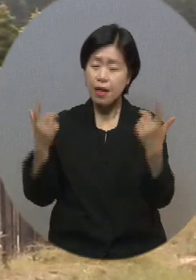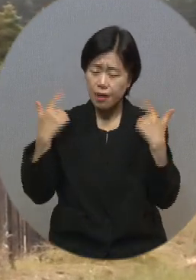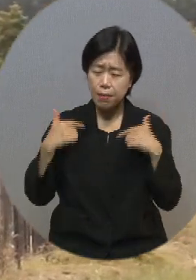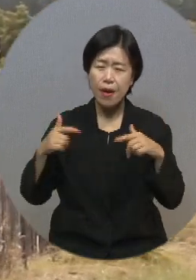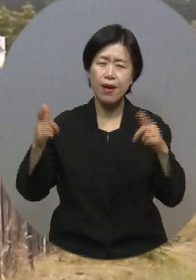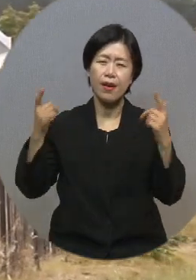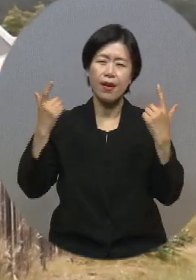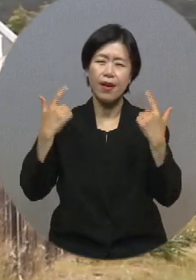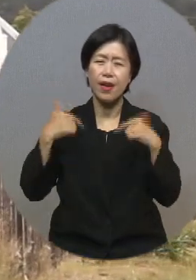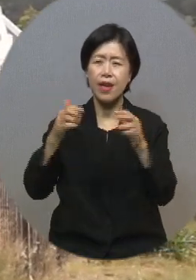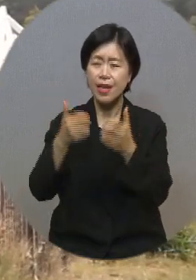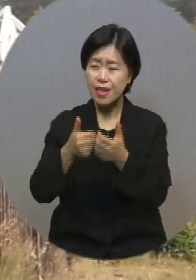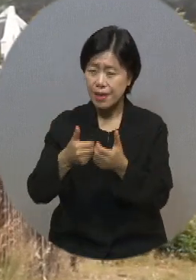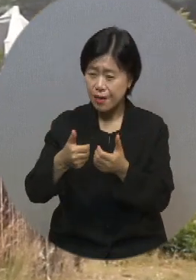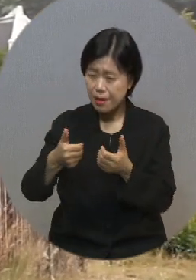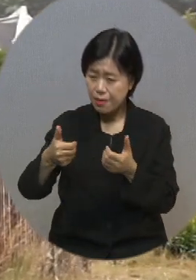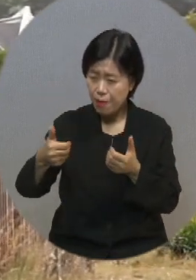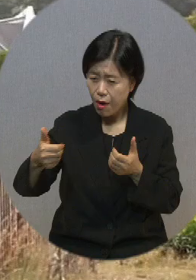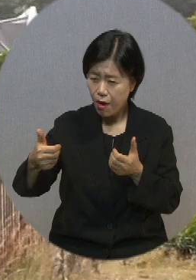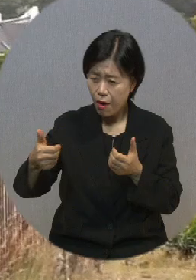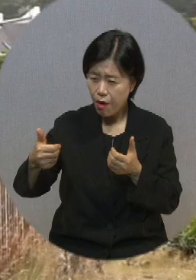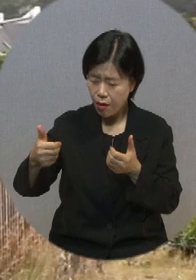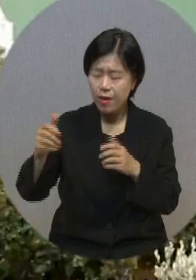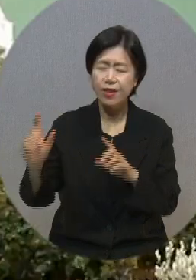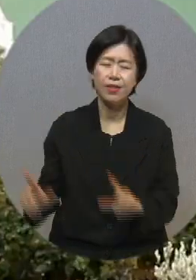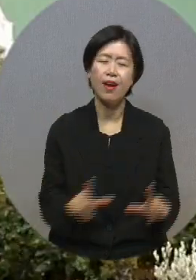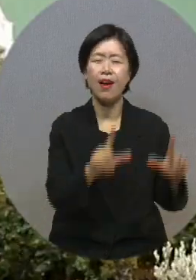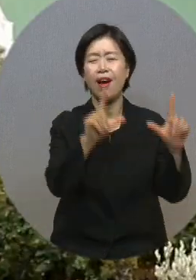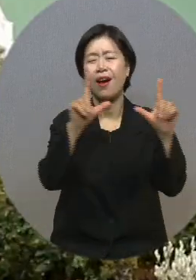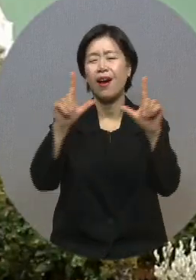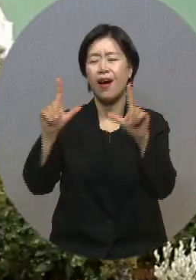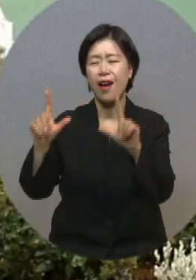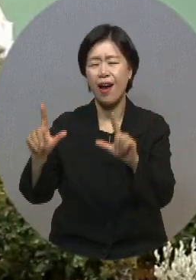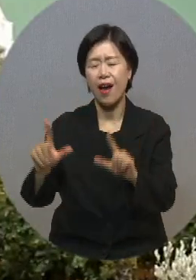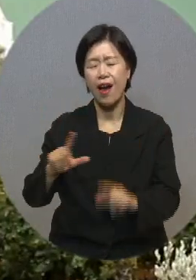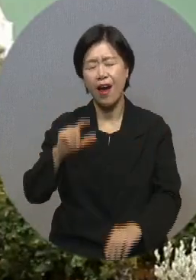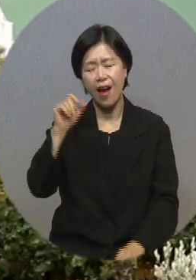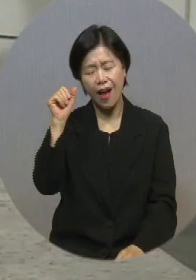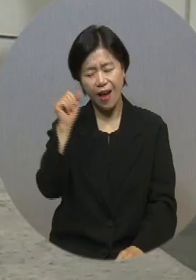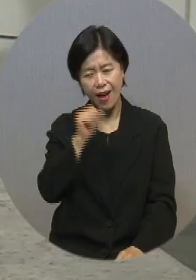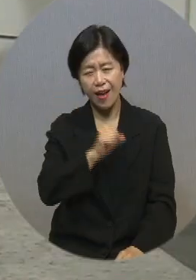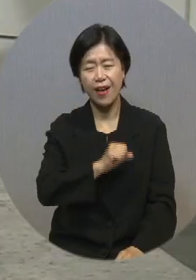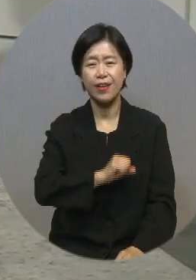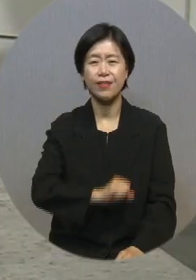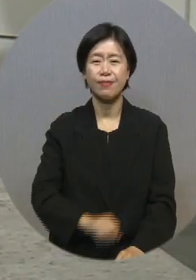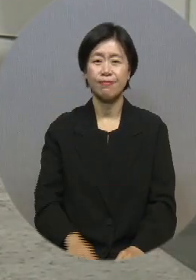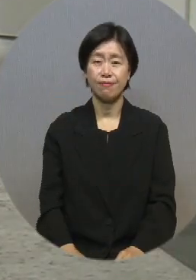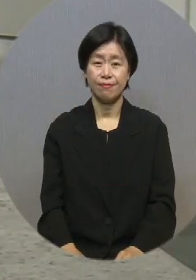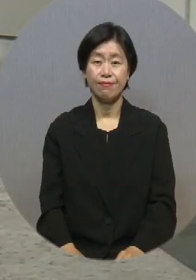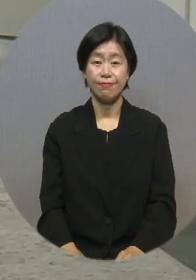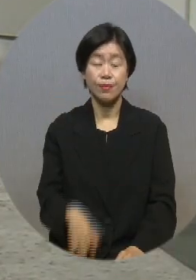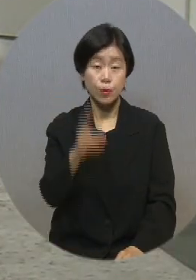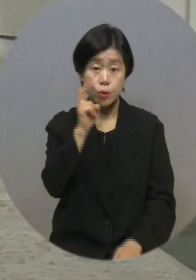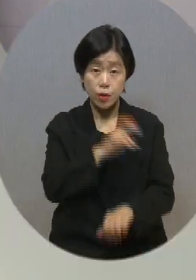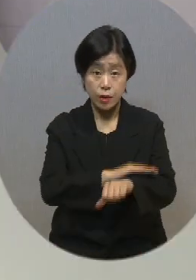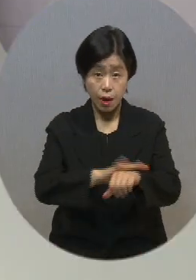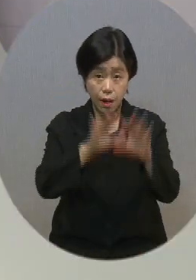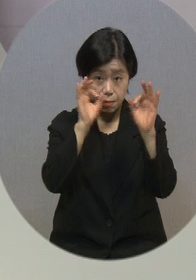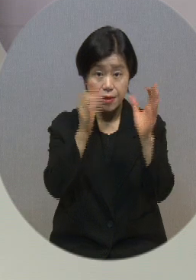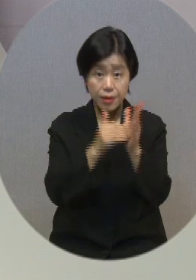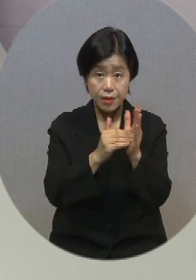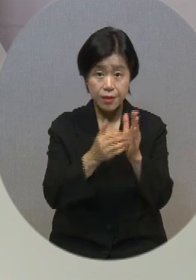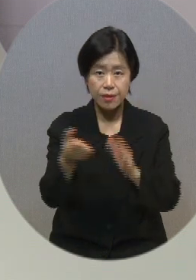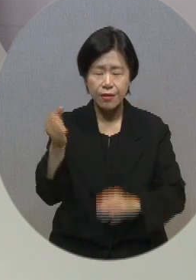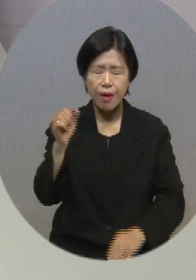매일 이별하고 살고 있구나. 네, 노래 잘 들었는데요.